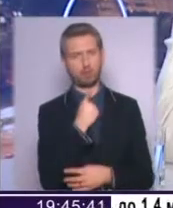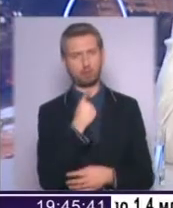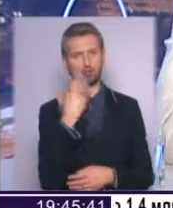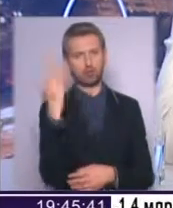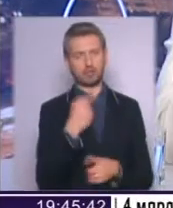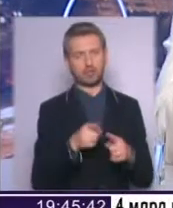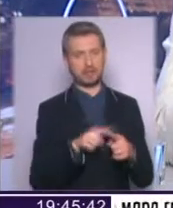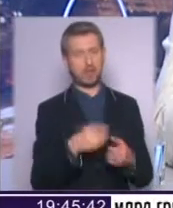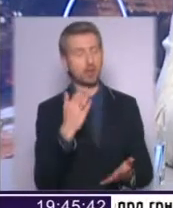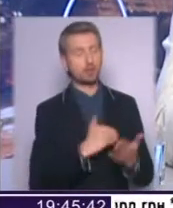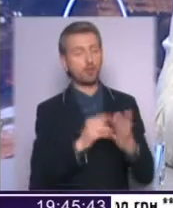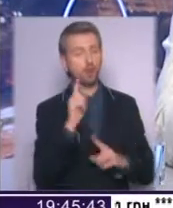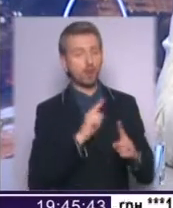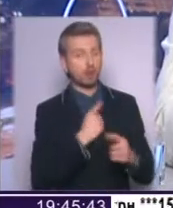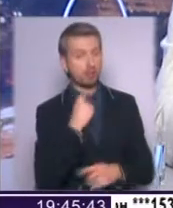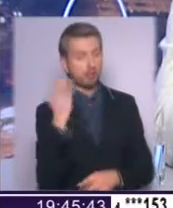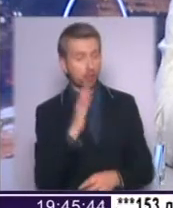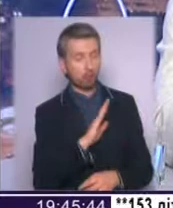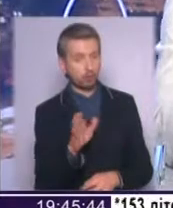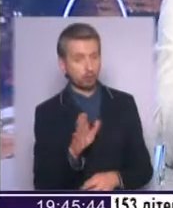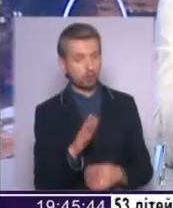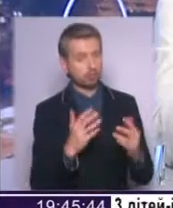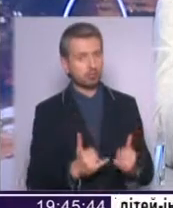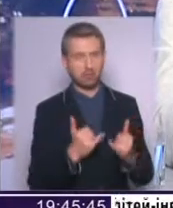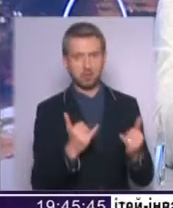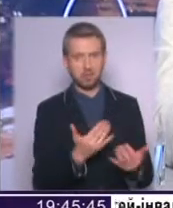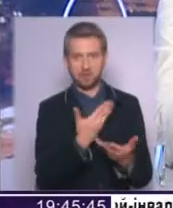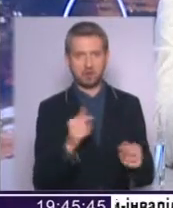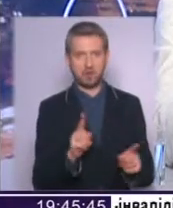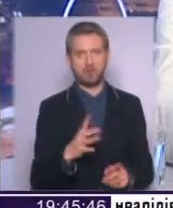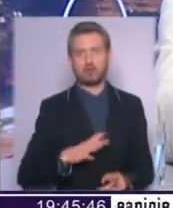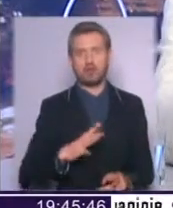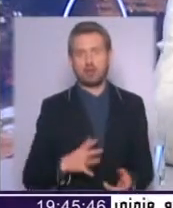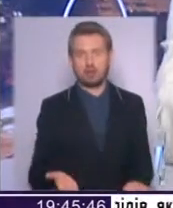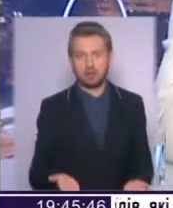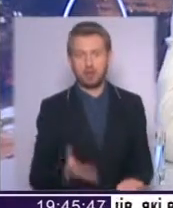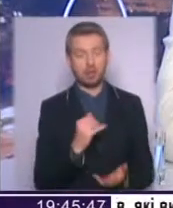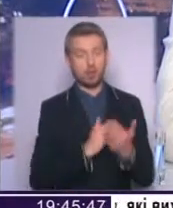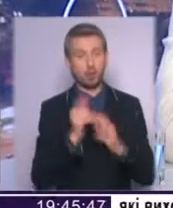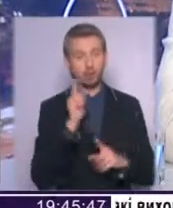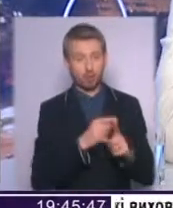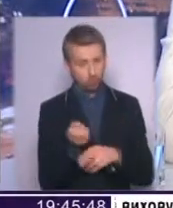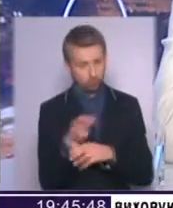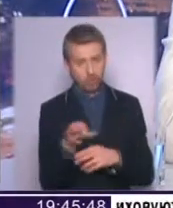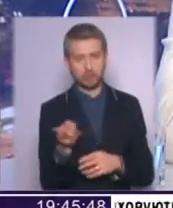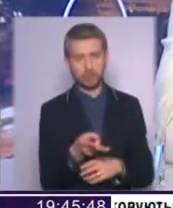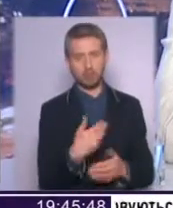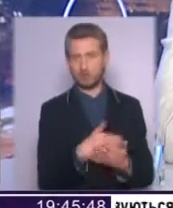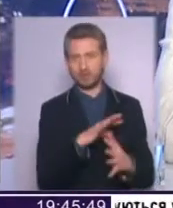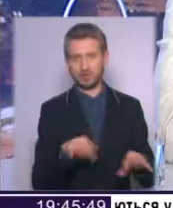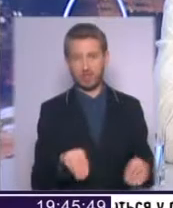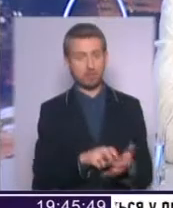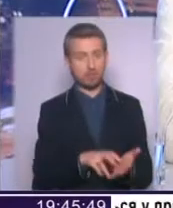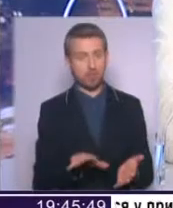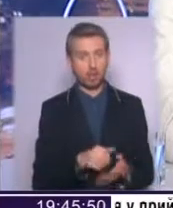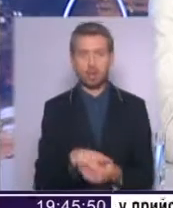Якщо Верховна Рада не проголосує, шановні, нема що чекати. І Верховну Раду гнати. От і все. Ну,